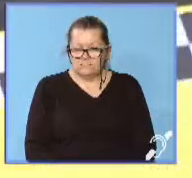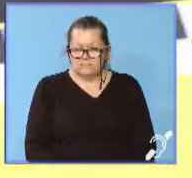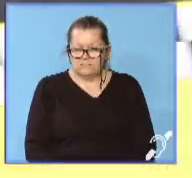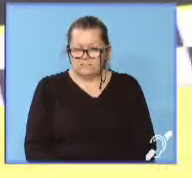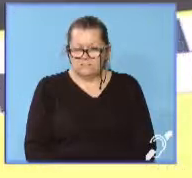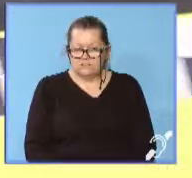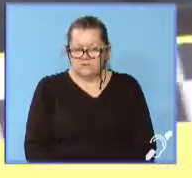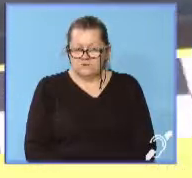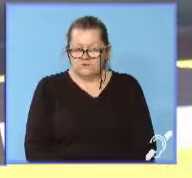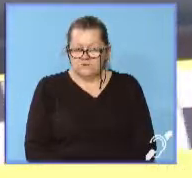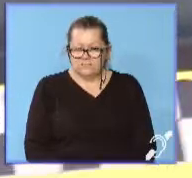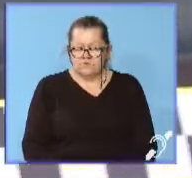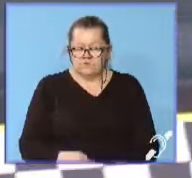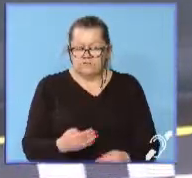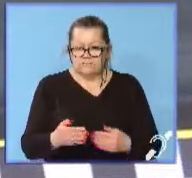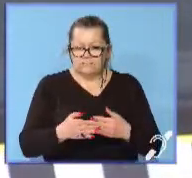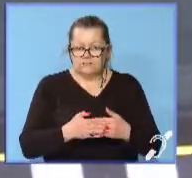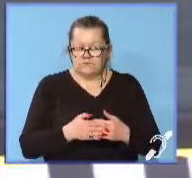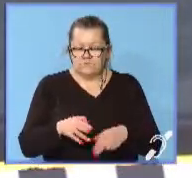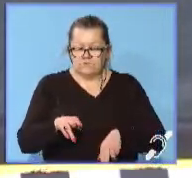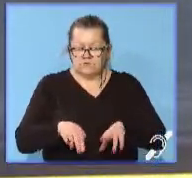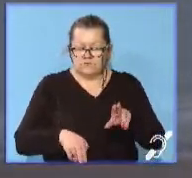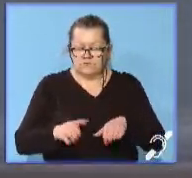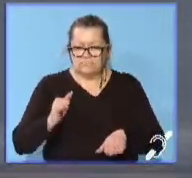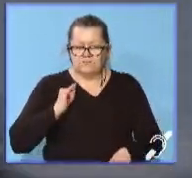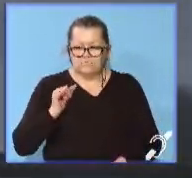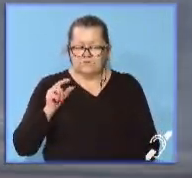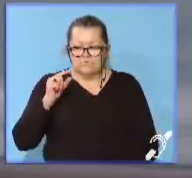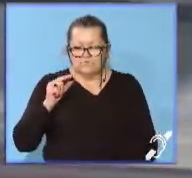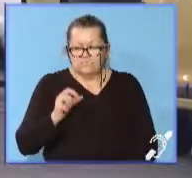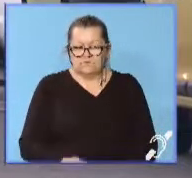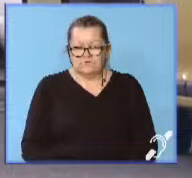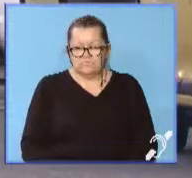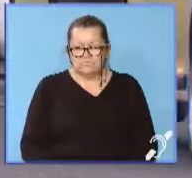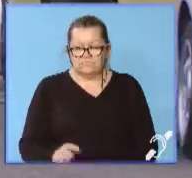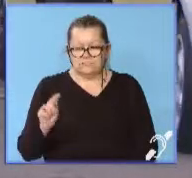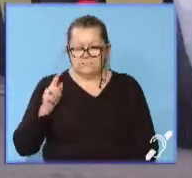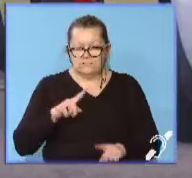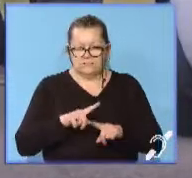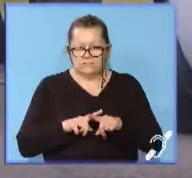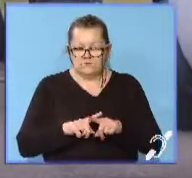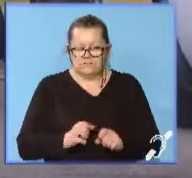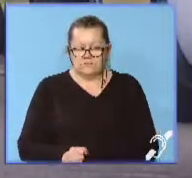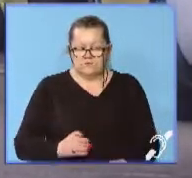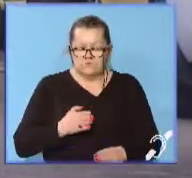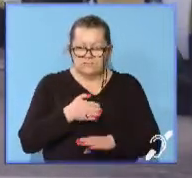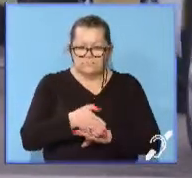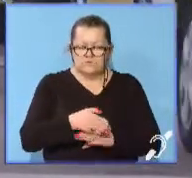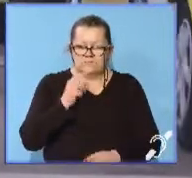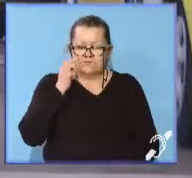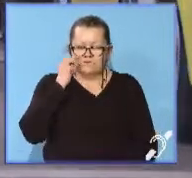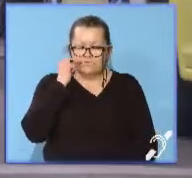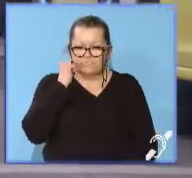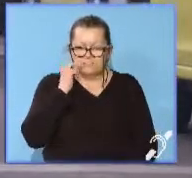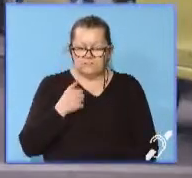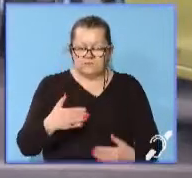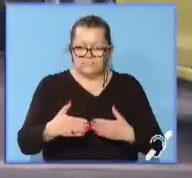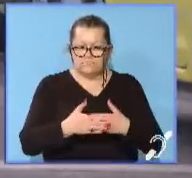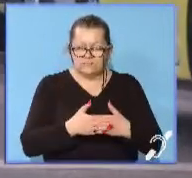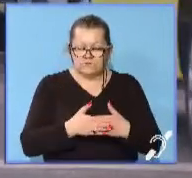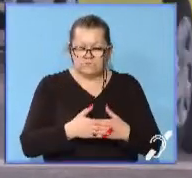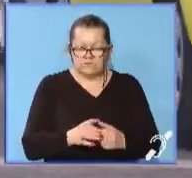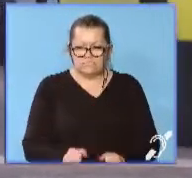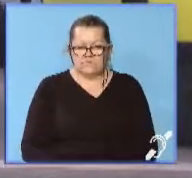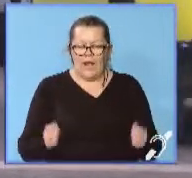craioveni după ce s au adunat și au circulat cu viteză redusă prin oraș taximetriștii s au îndreptat către ieșirea spre Pitești unde s au alăturat